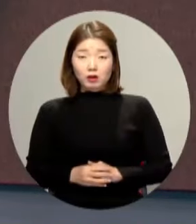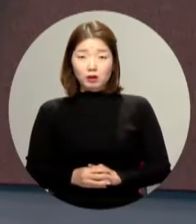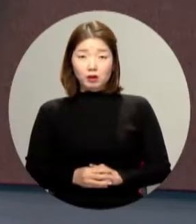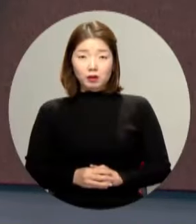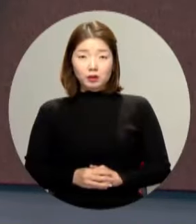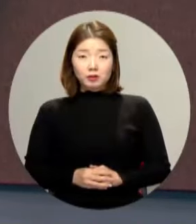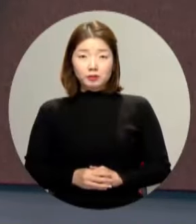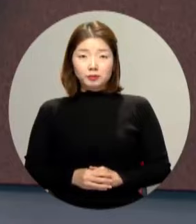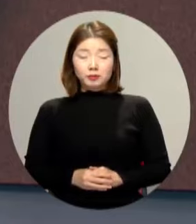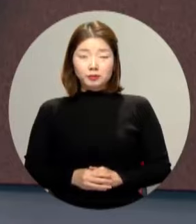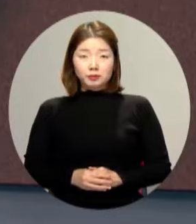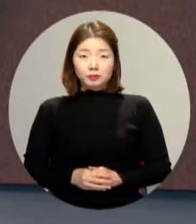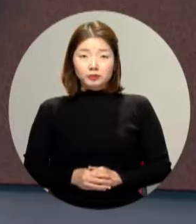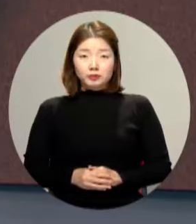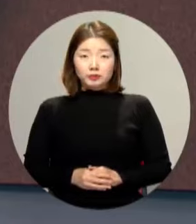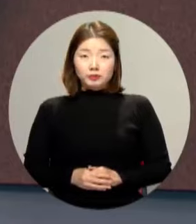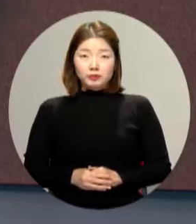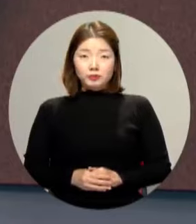기자입니다.